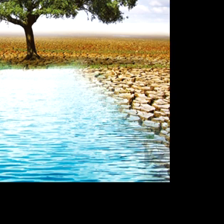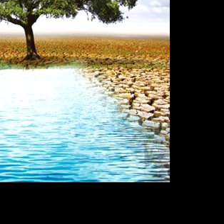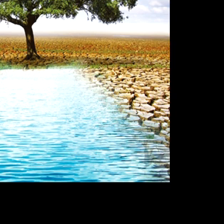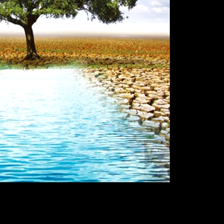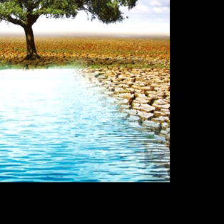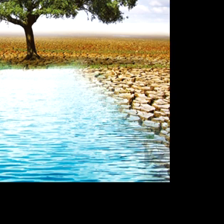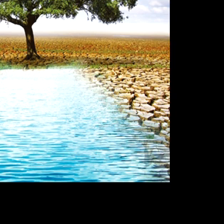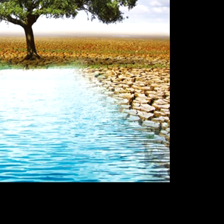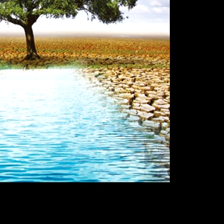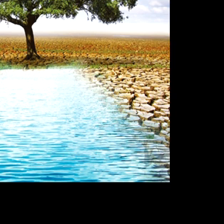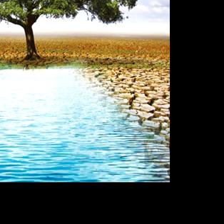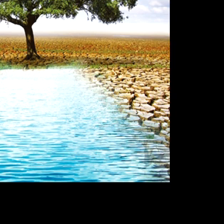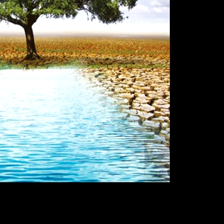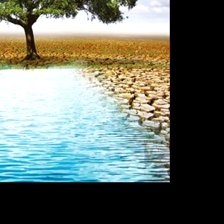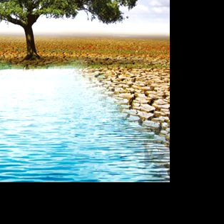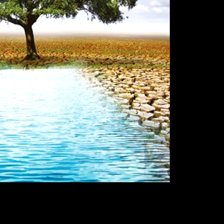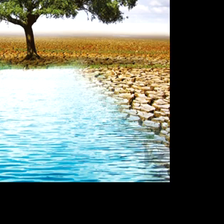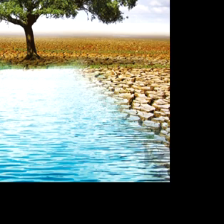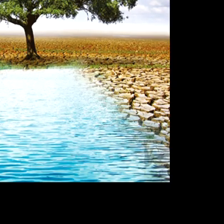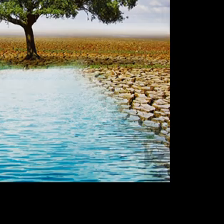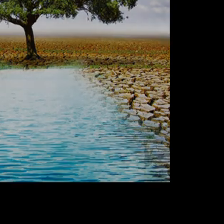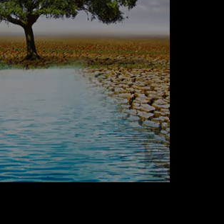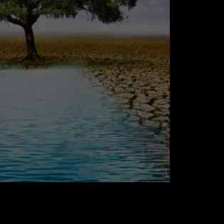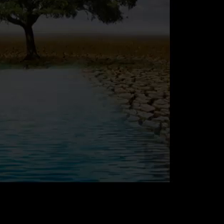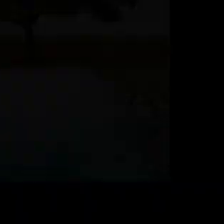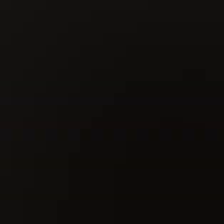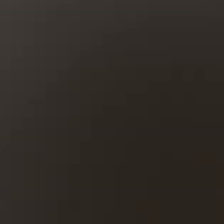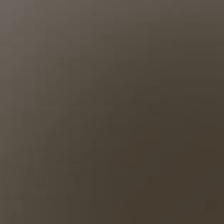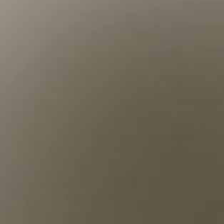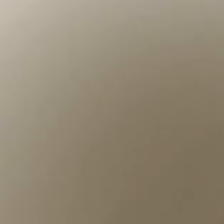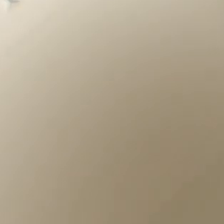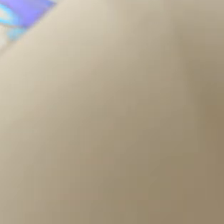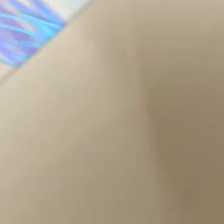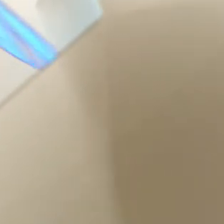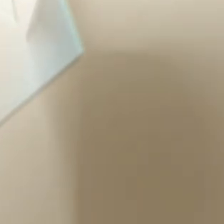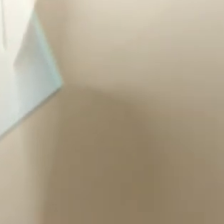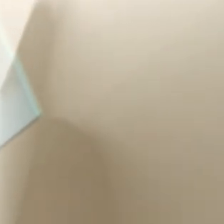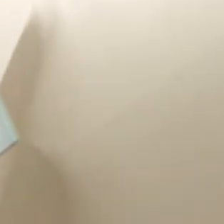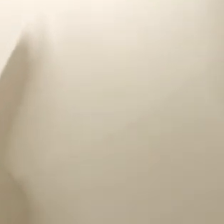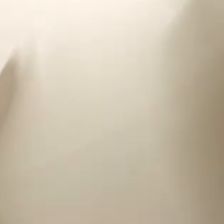Thank you.